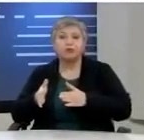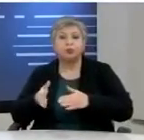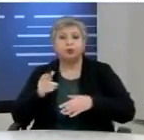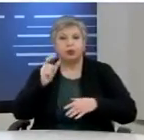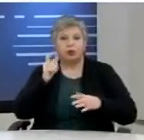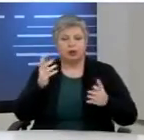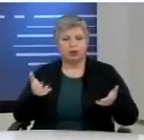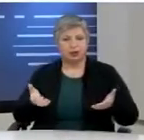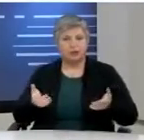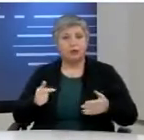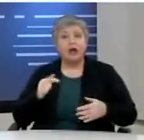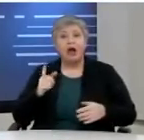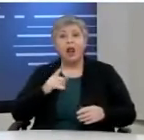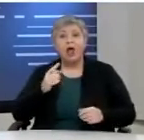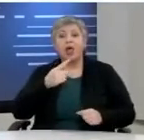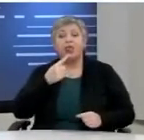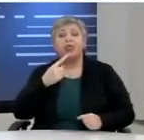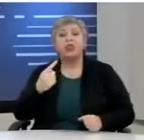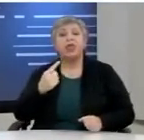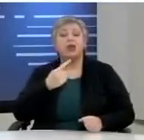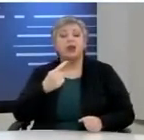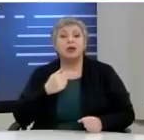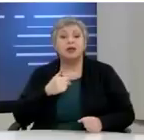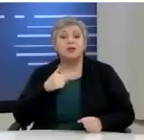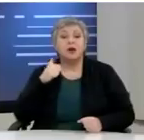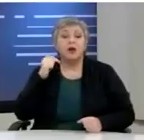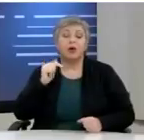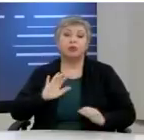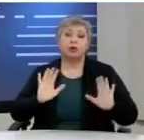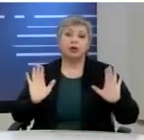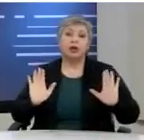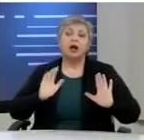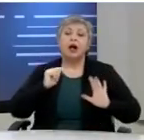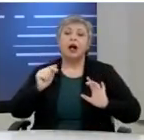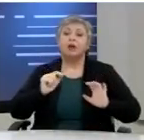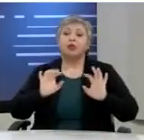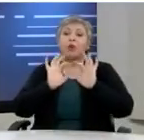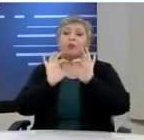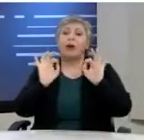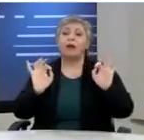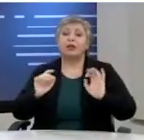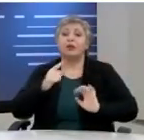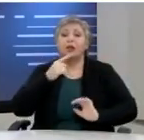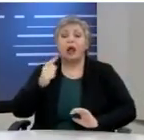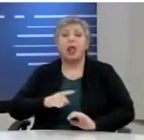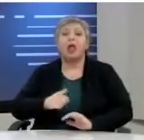μονοπόλησε το σύνολο της Μακεδονίας η εξωτερική πολιτική του κόμματός του και της Ελλάδας.